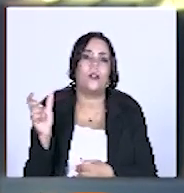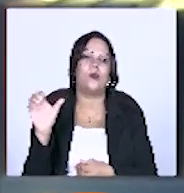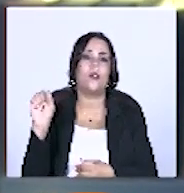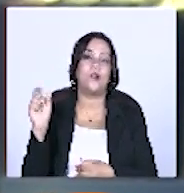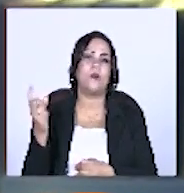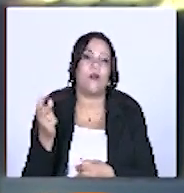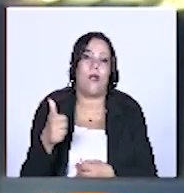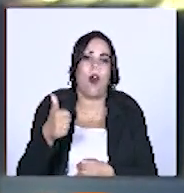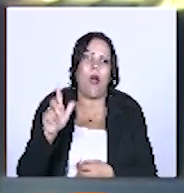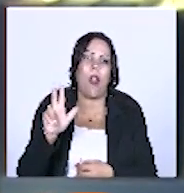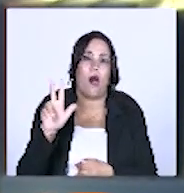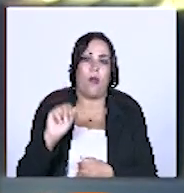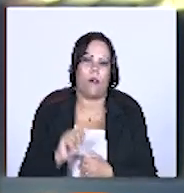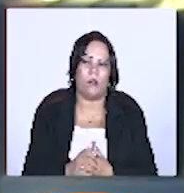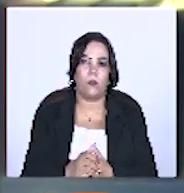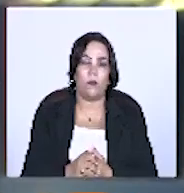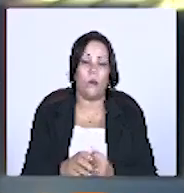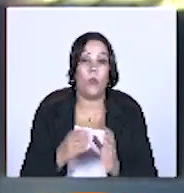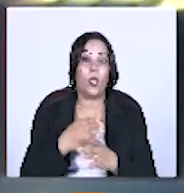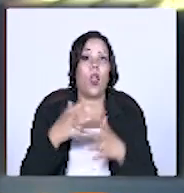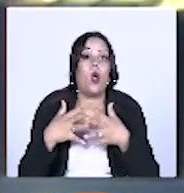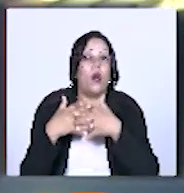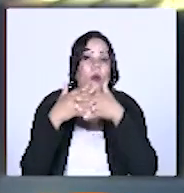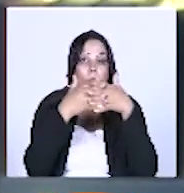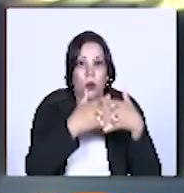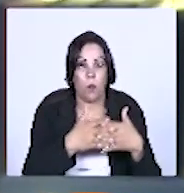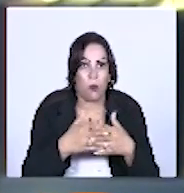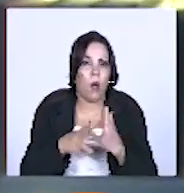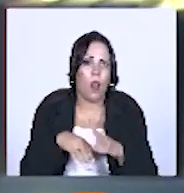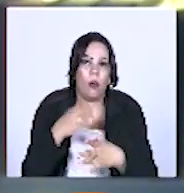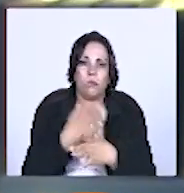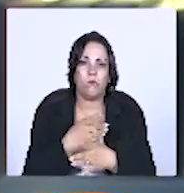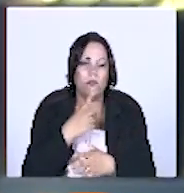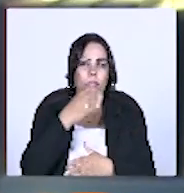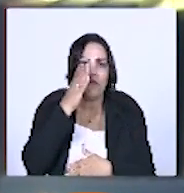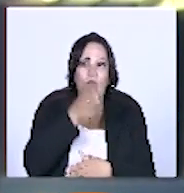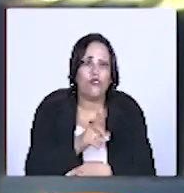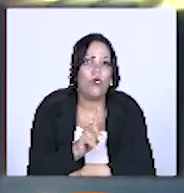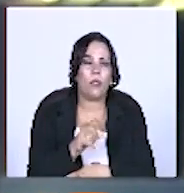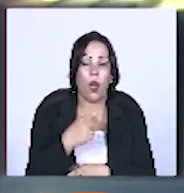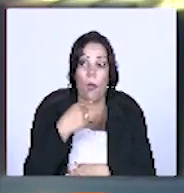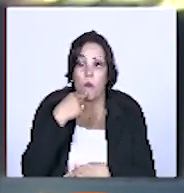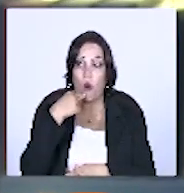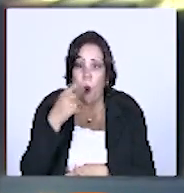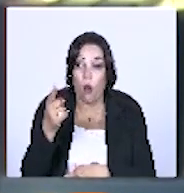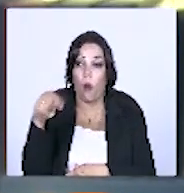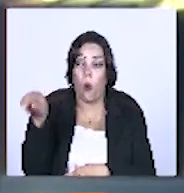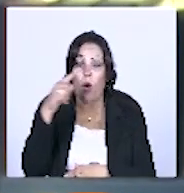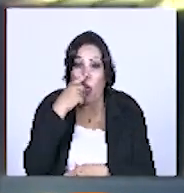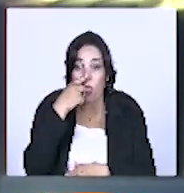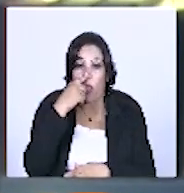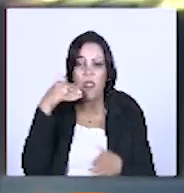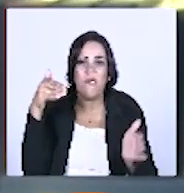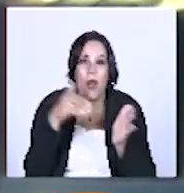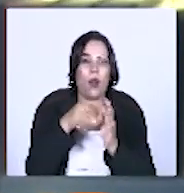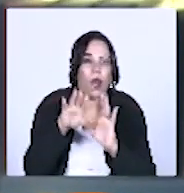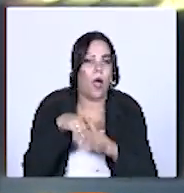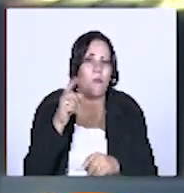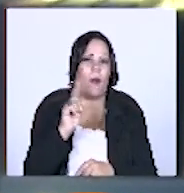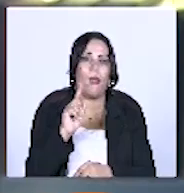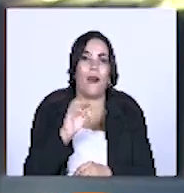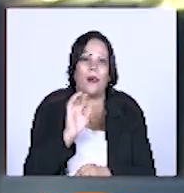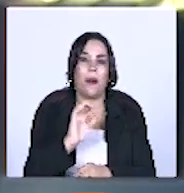تتكلم ان الولايات المتحده لم تعد قادره على ا ضبط